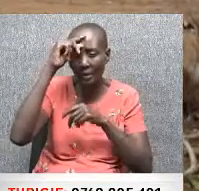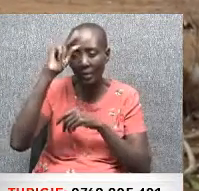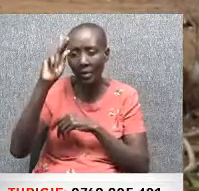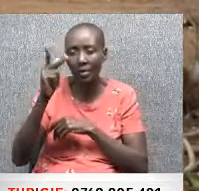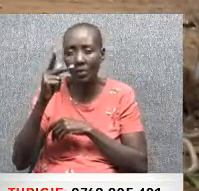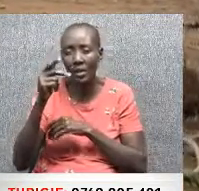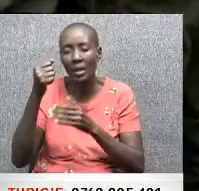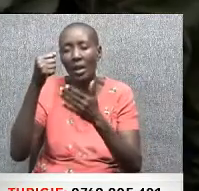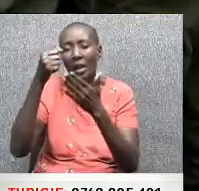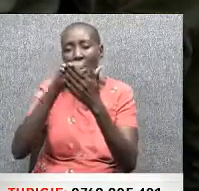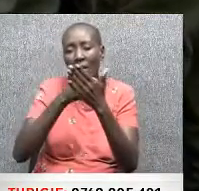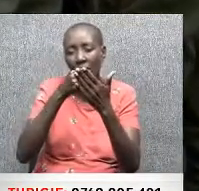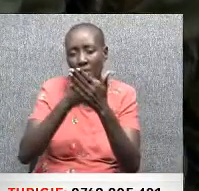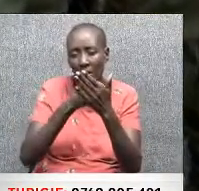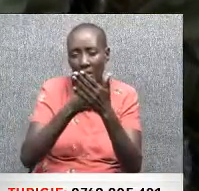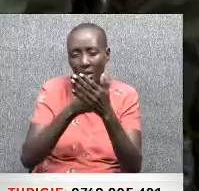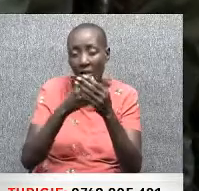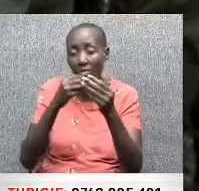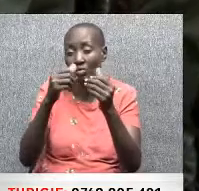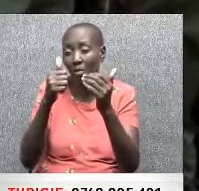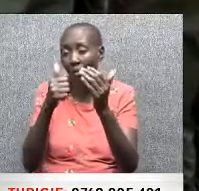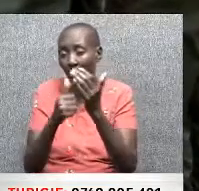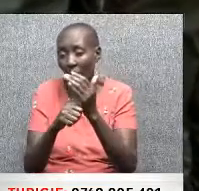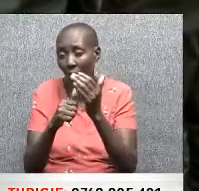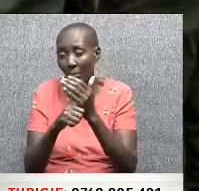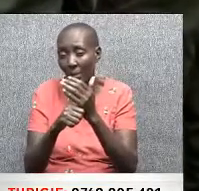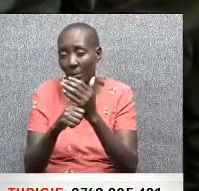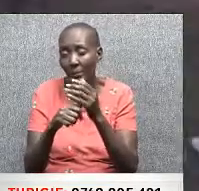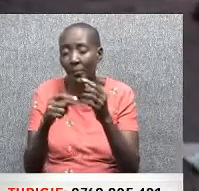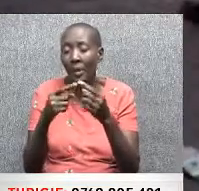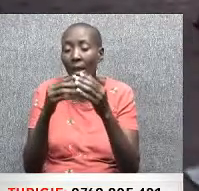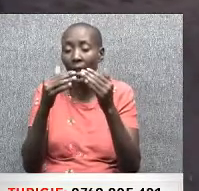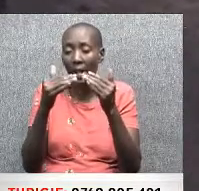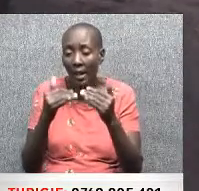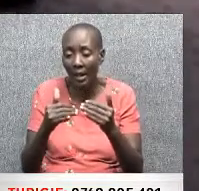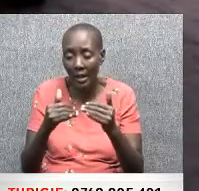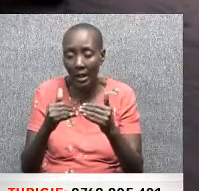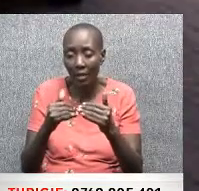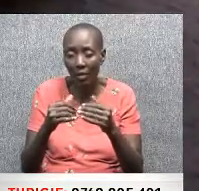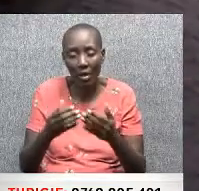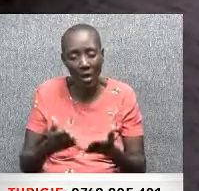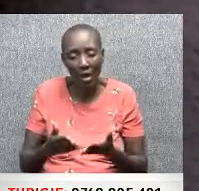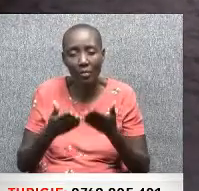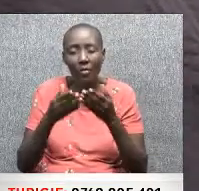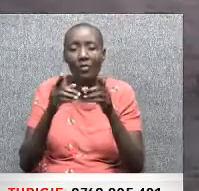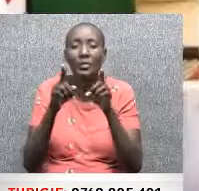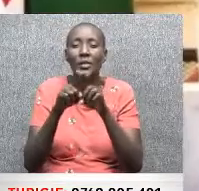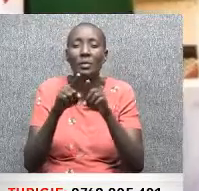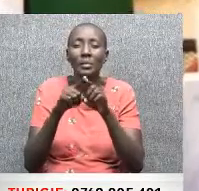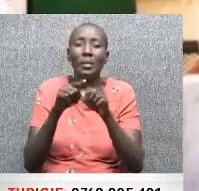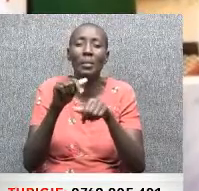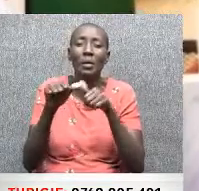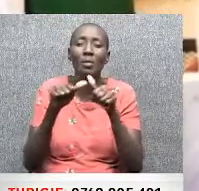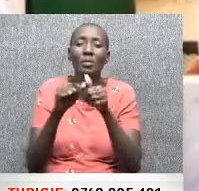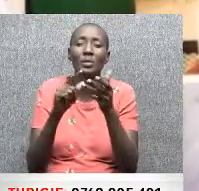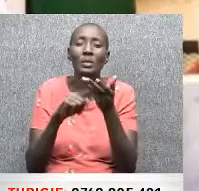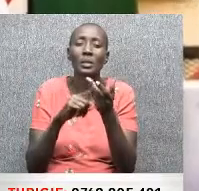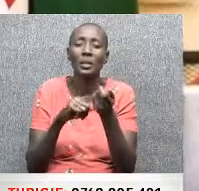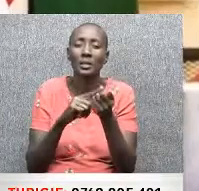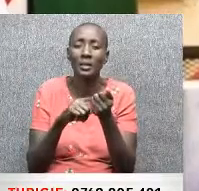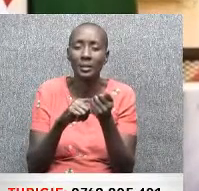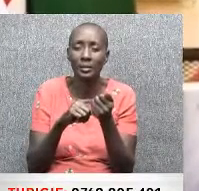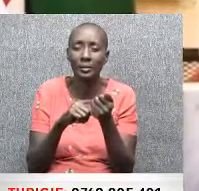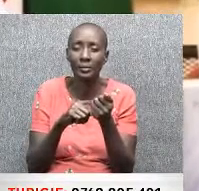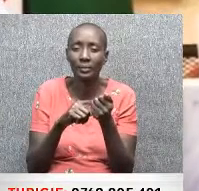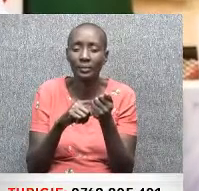za kupigana na kundi hilo na sasa imezidisha juhudi ili kufanikisha shughuli ya sensa. Those areas we have